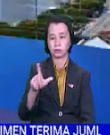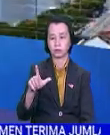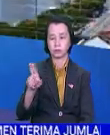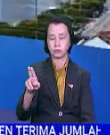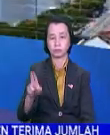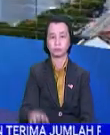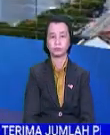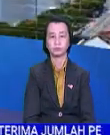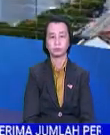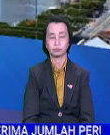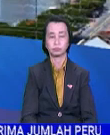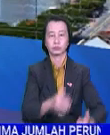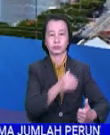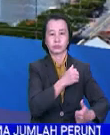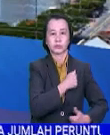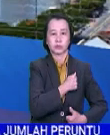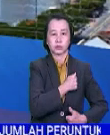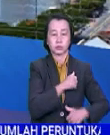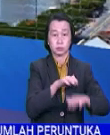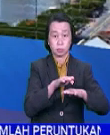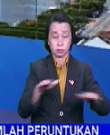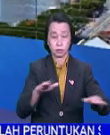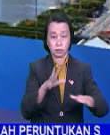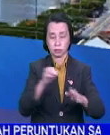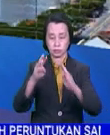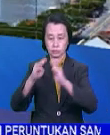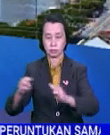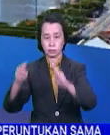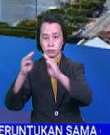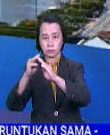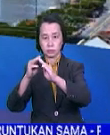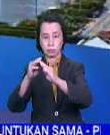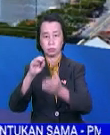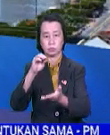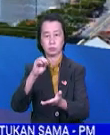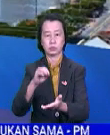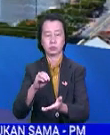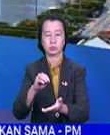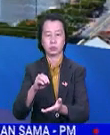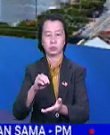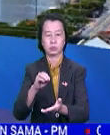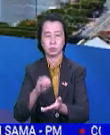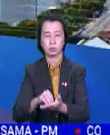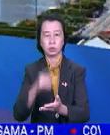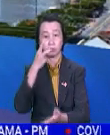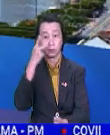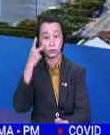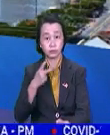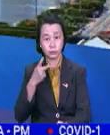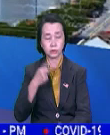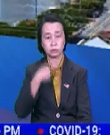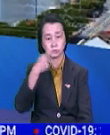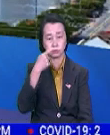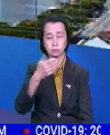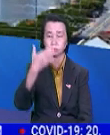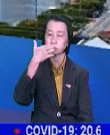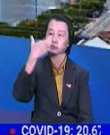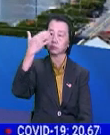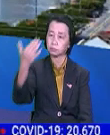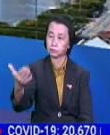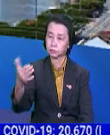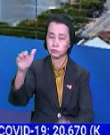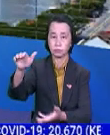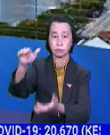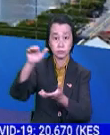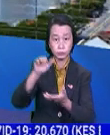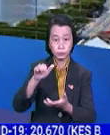Hai warga tentara darat serta ahli karya masjid Shalahuddin al-ayyubi compensation kucing mencairkan penghargaan atas